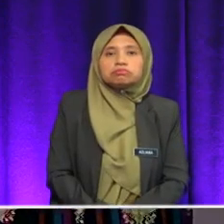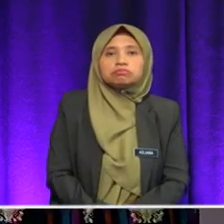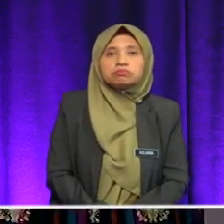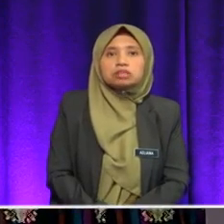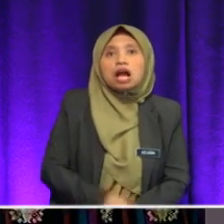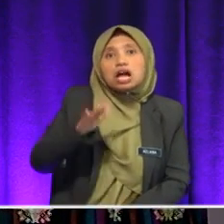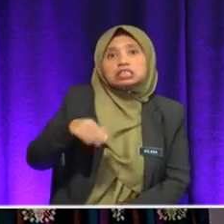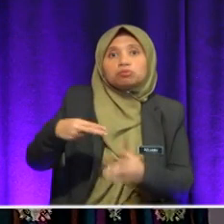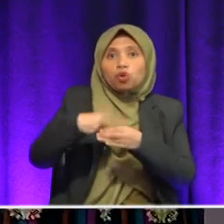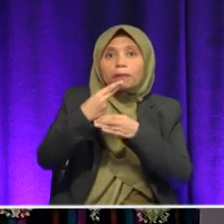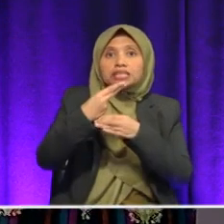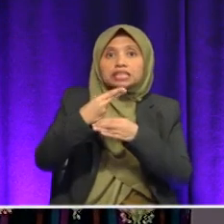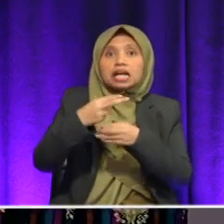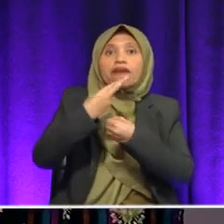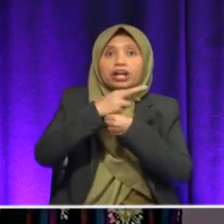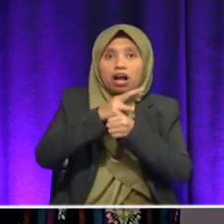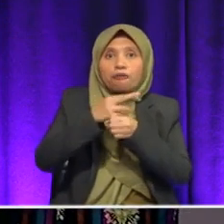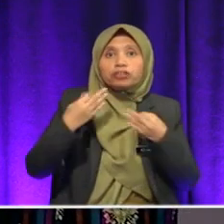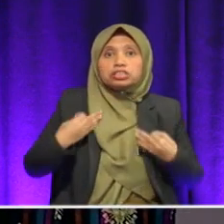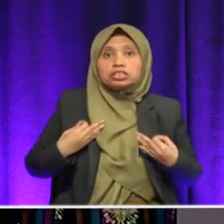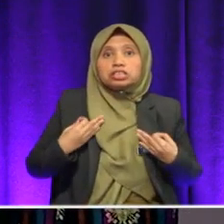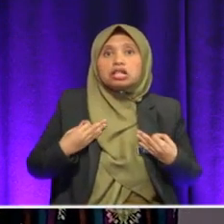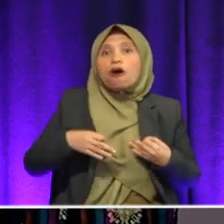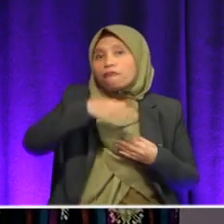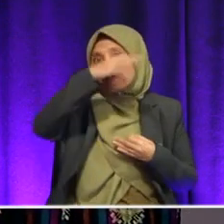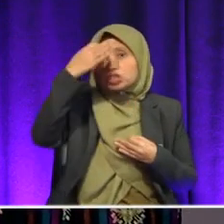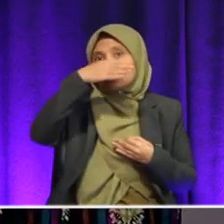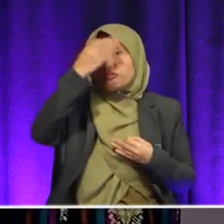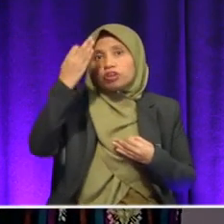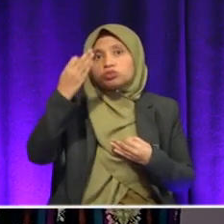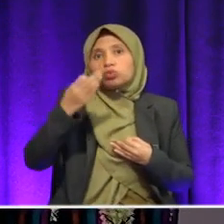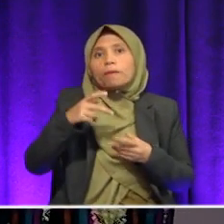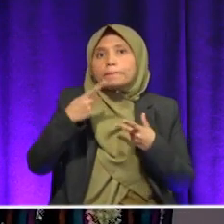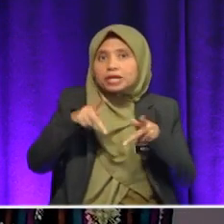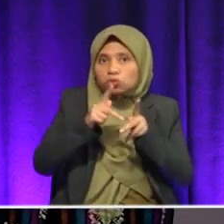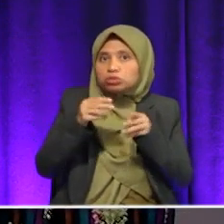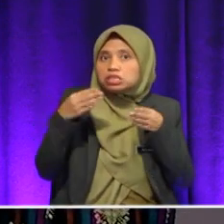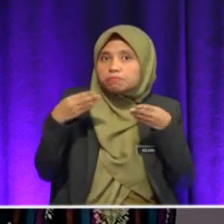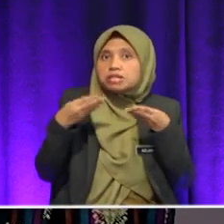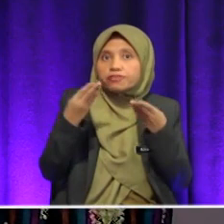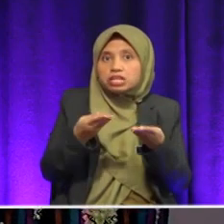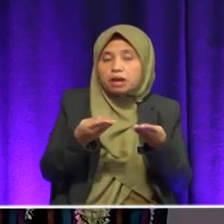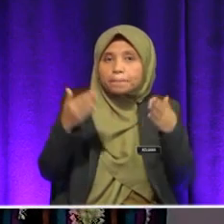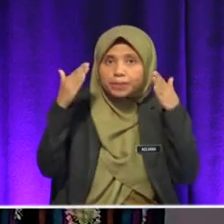sebelum menghasilkan beberapa faktor perlu diberikan perhatian